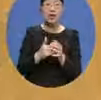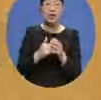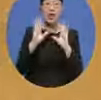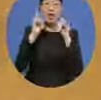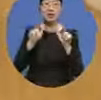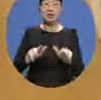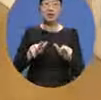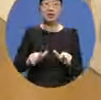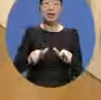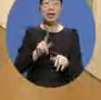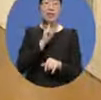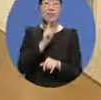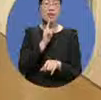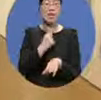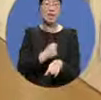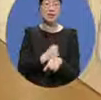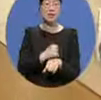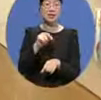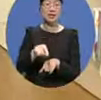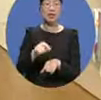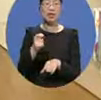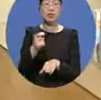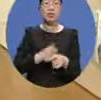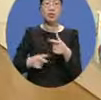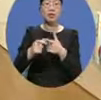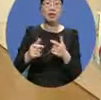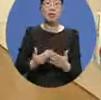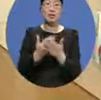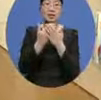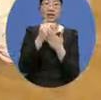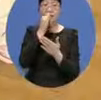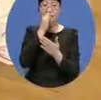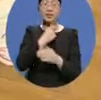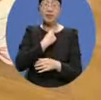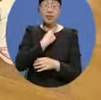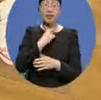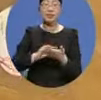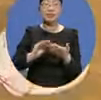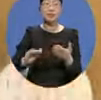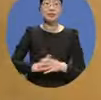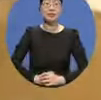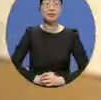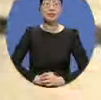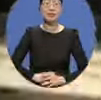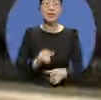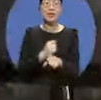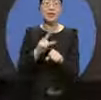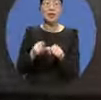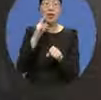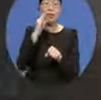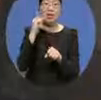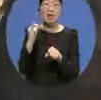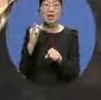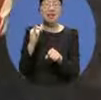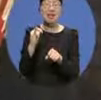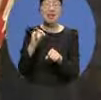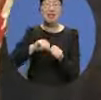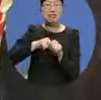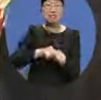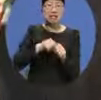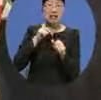애들이 이렇게 조금 말하는 거가 조금 더 발전이 있었으면 좋겠다. 그리고 그거 할 때 엄마가 좀